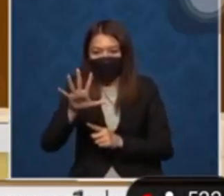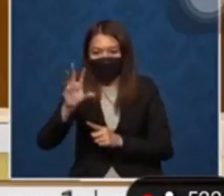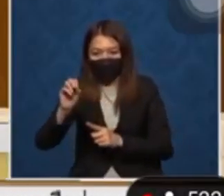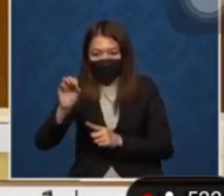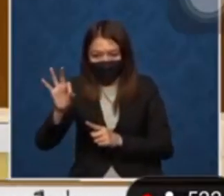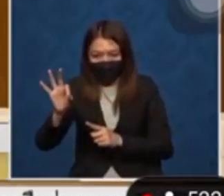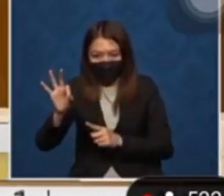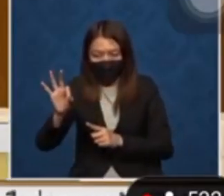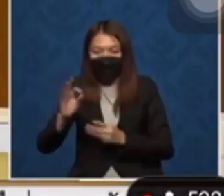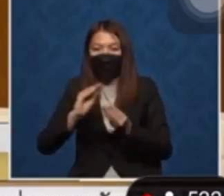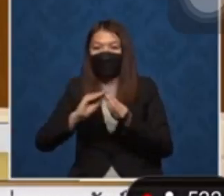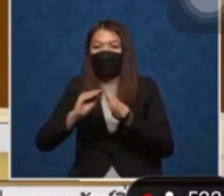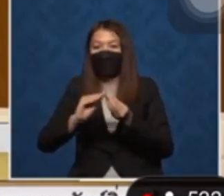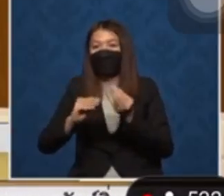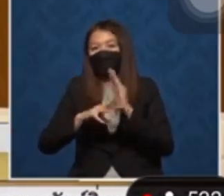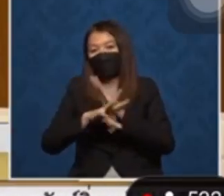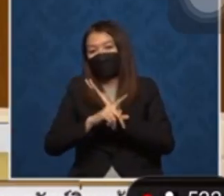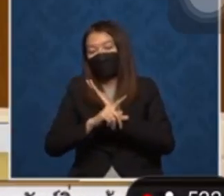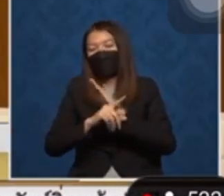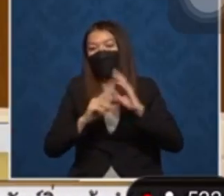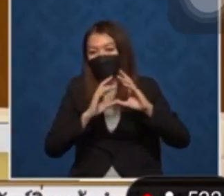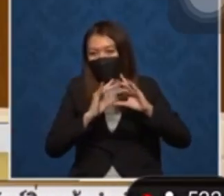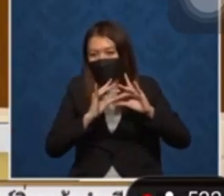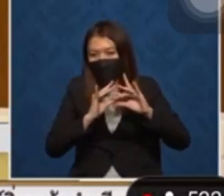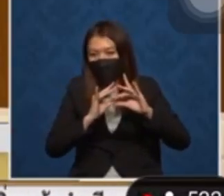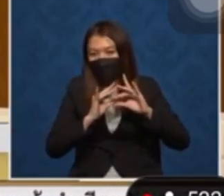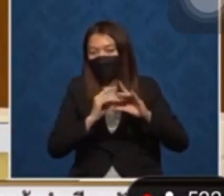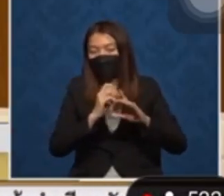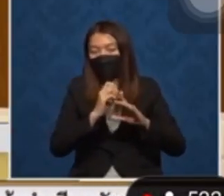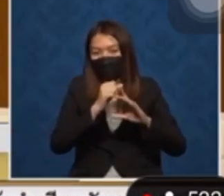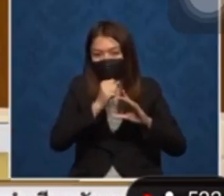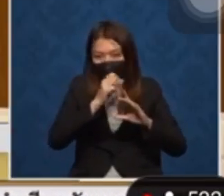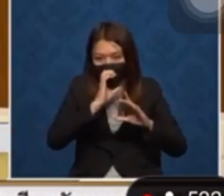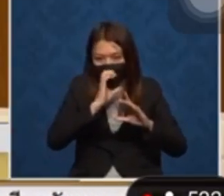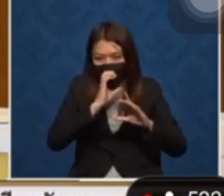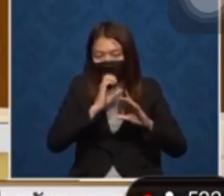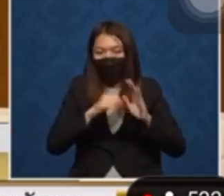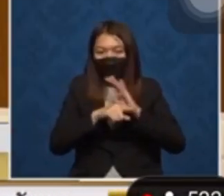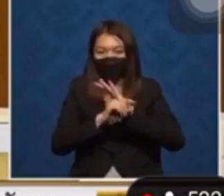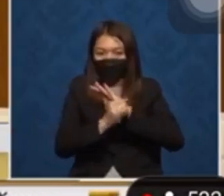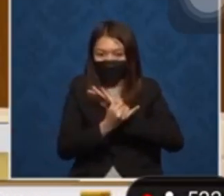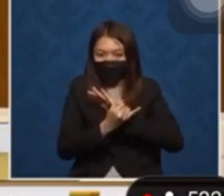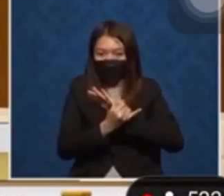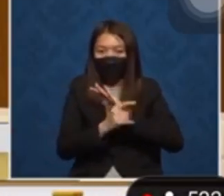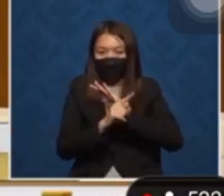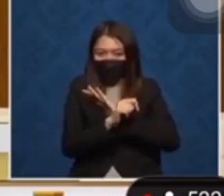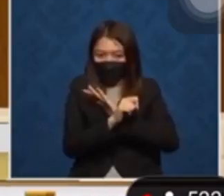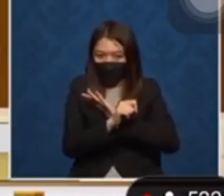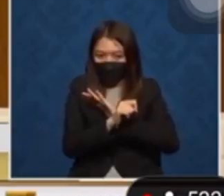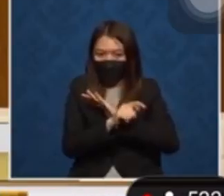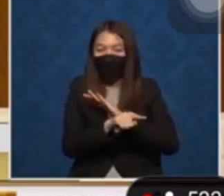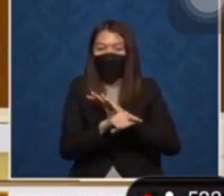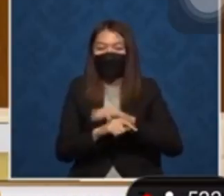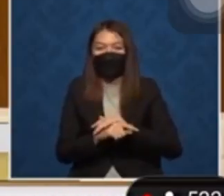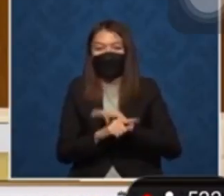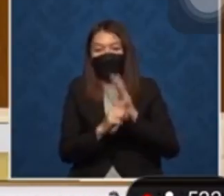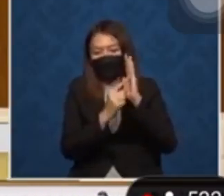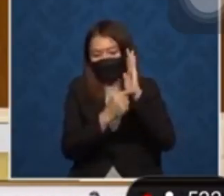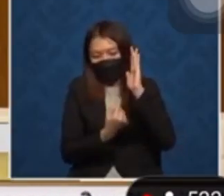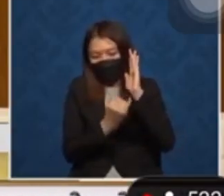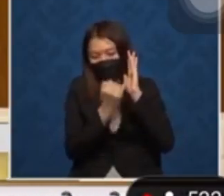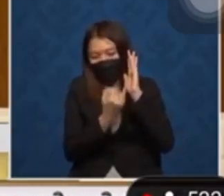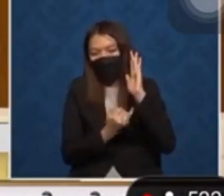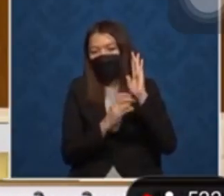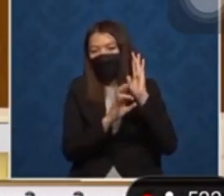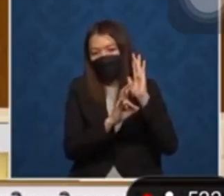บันฉะเชิงเทราชลบุรีระยองสระแก้วปราจีนบุรีจันทบุรีตราด7จังหวัดภาคตะวันออกมีโรง